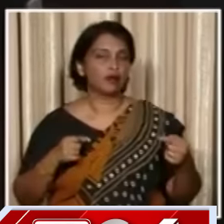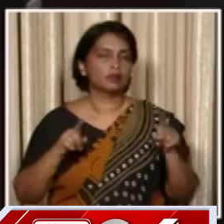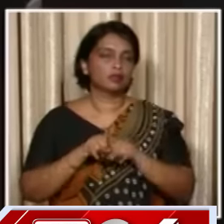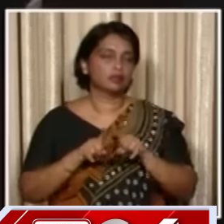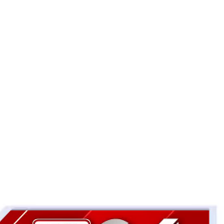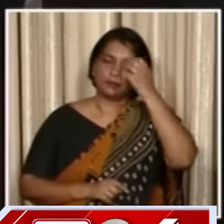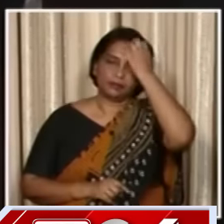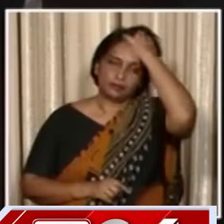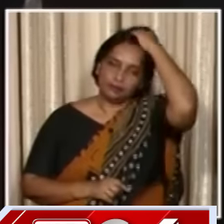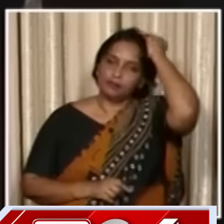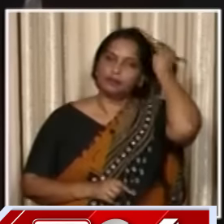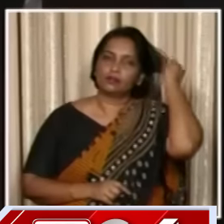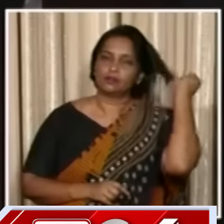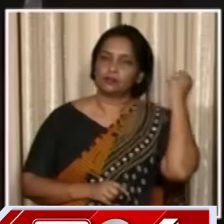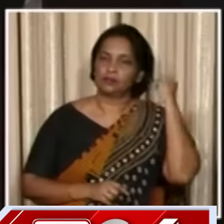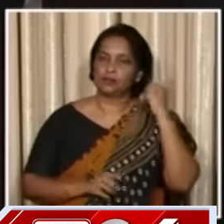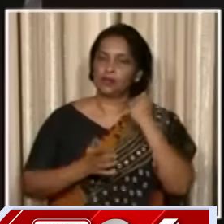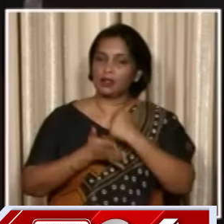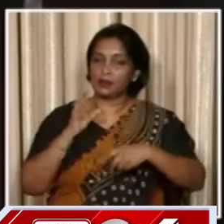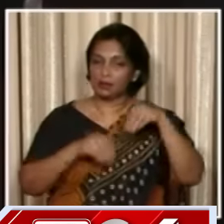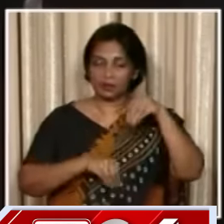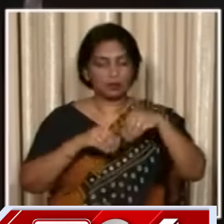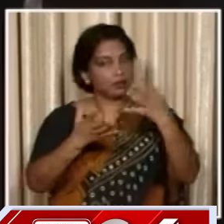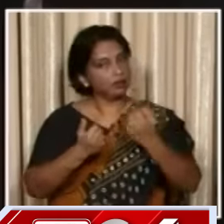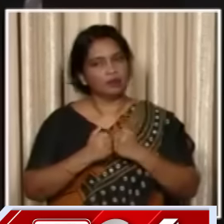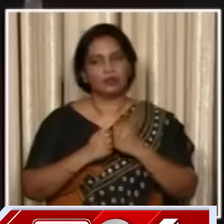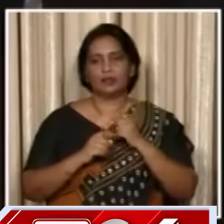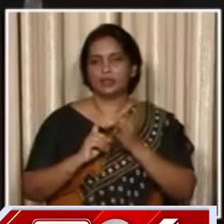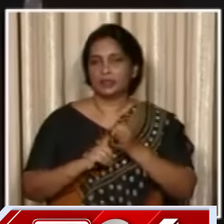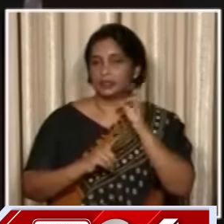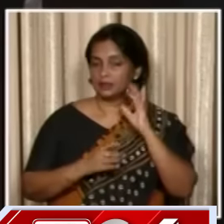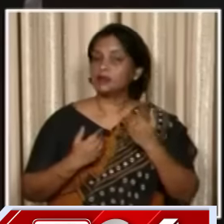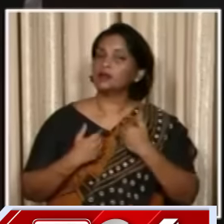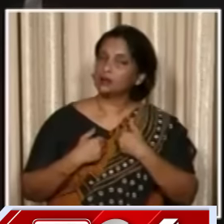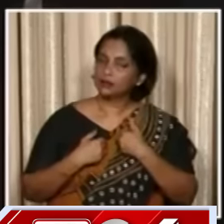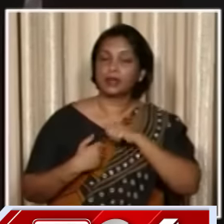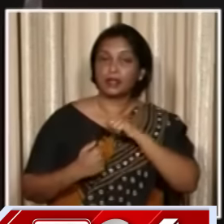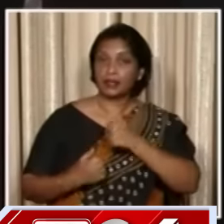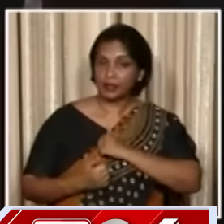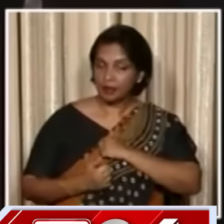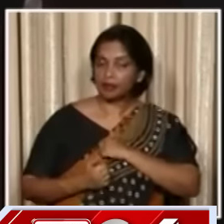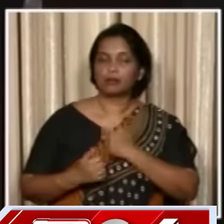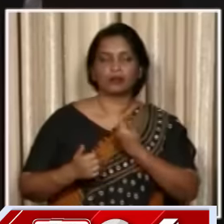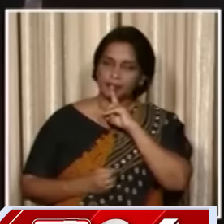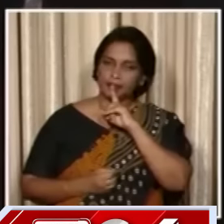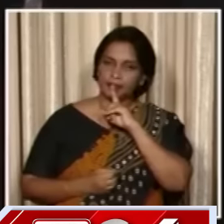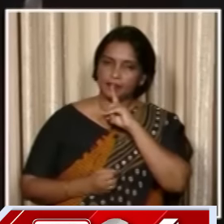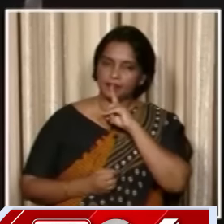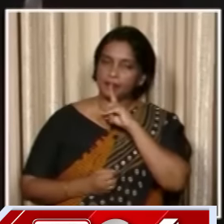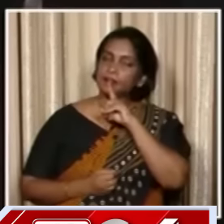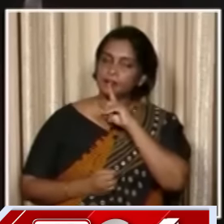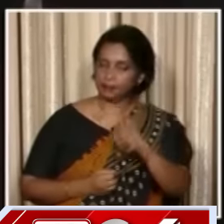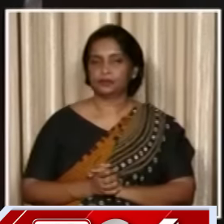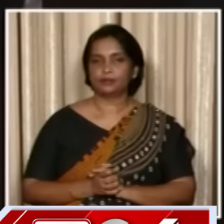සලකනු ලබන්නේ නම් ඡන්දය ලැබුණාසේ සලකන්නේ නම් සභාපතිවරයා වශයෙන් මගේ තීරක ඡන්දයේද පක්ෂව ලබා දෙන බව